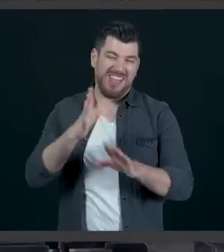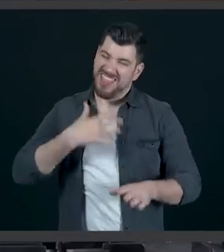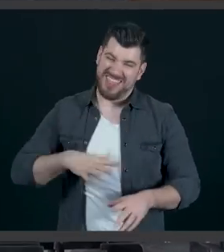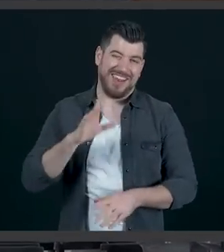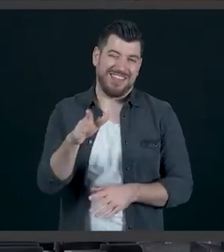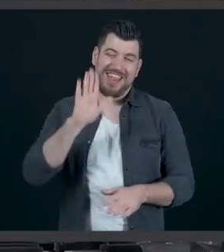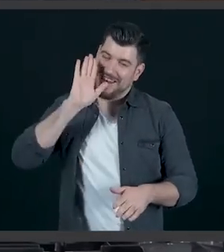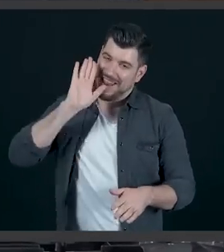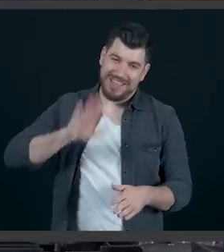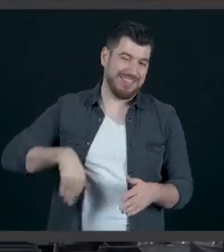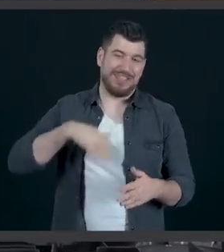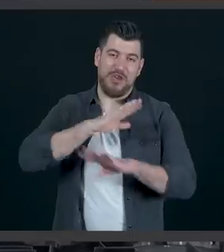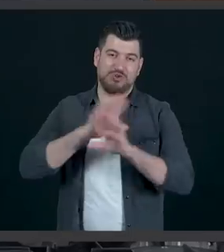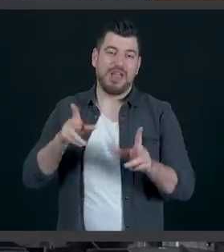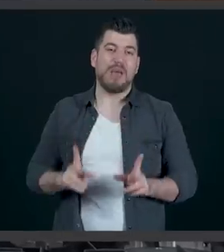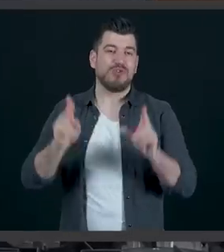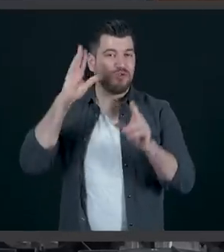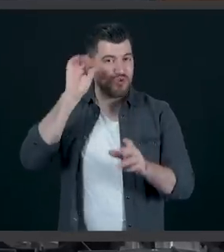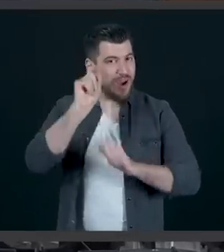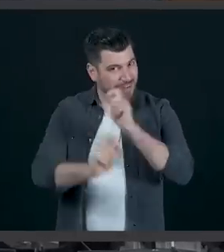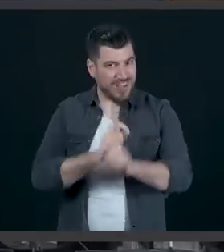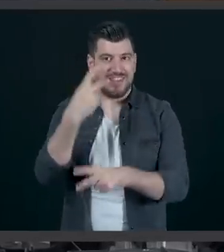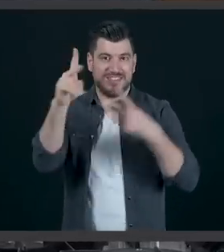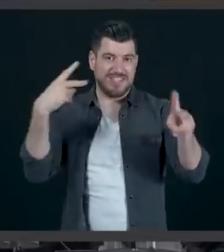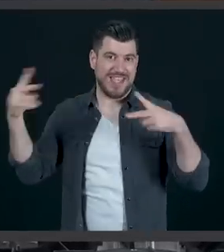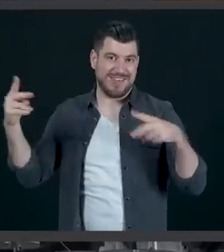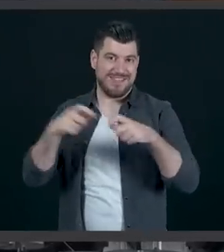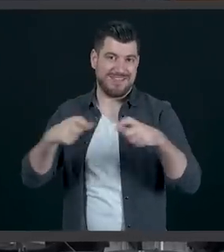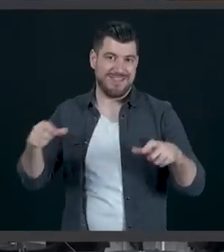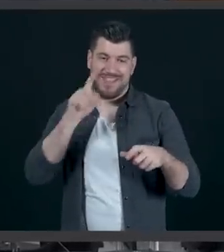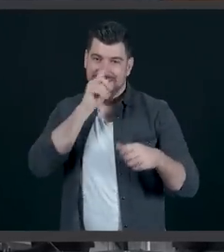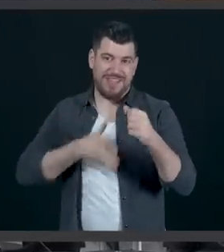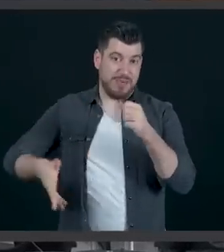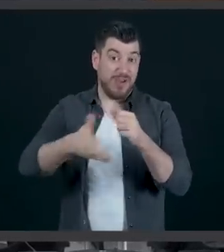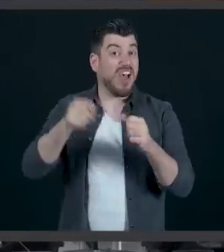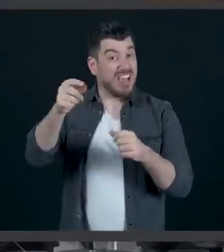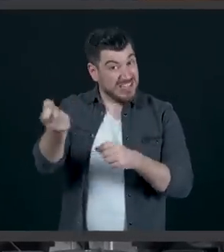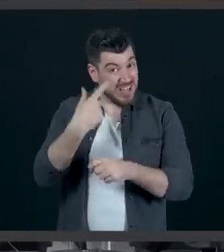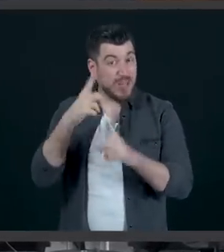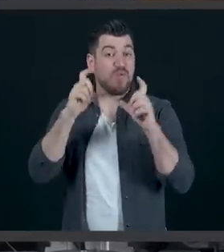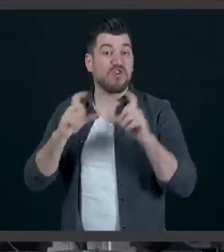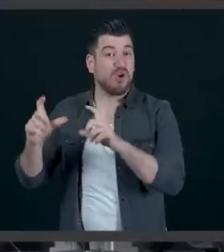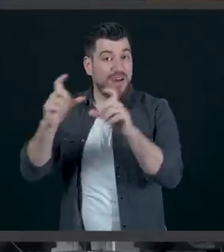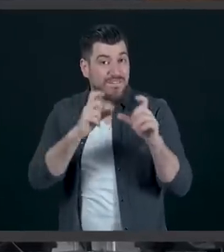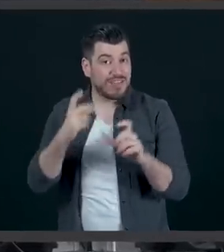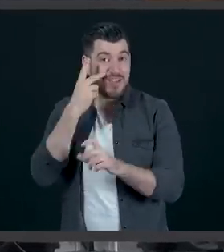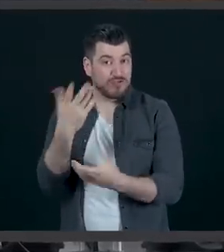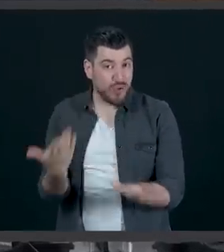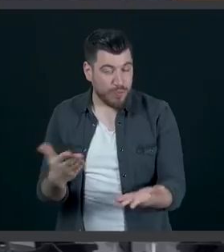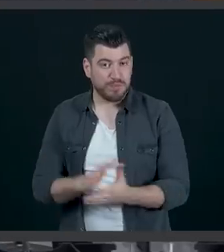Περιμένετε πώς και πώς να τελειώσουμε το επεισόδιο για να πάτε να αρχίσετε να φτιάχνετε τις δικές σας μπάρες δημητριακών. να τις φτιάξετε, να μου στείλετε φωτογραφίες, τα κλασικά, τα